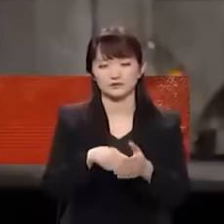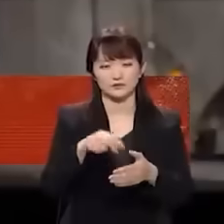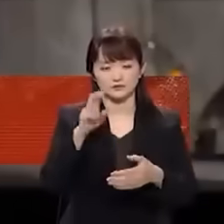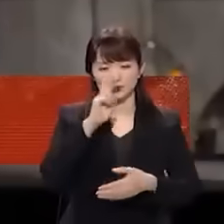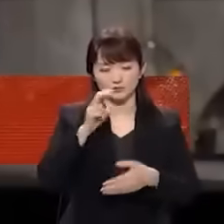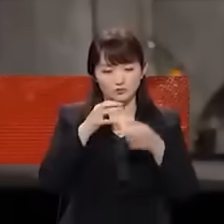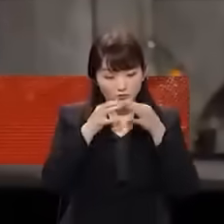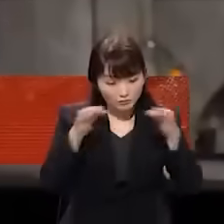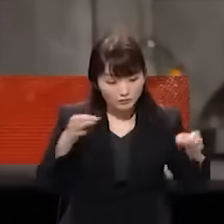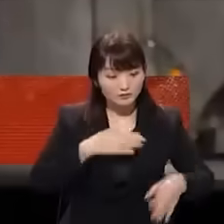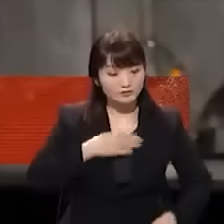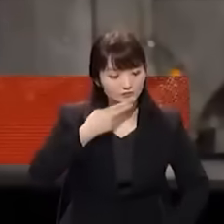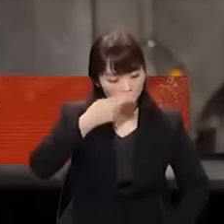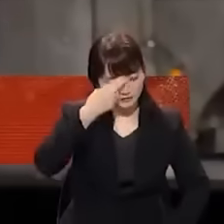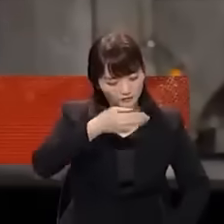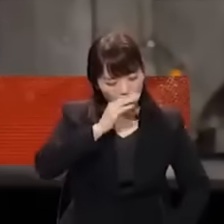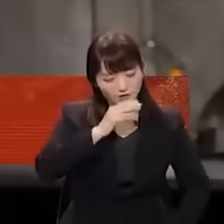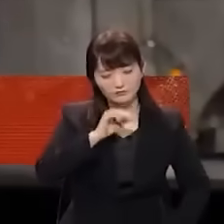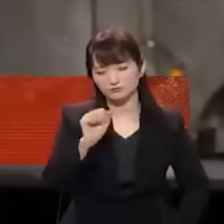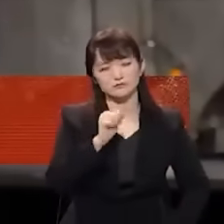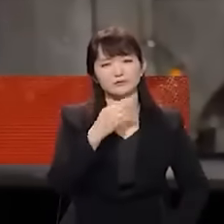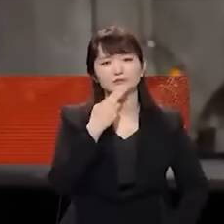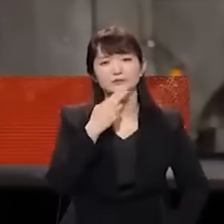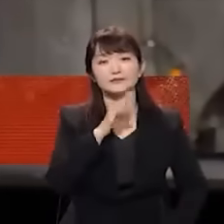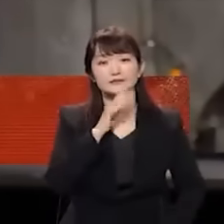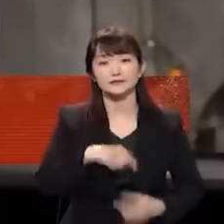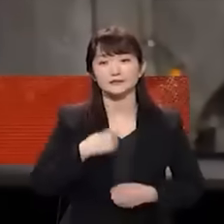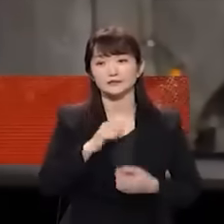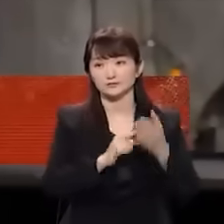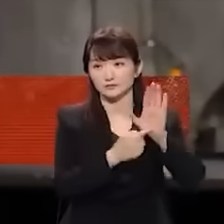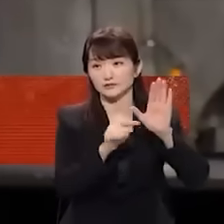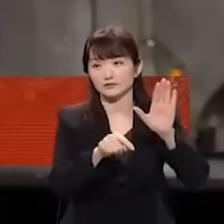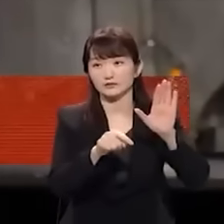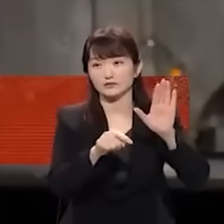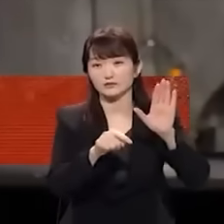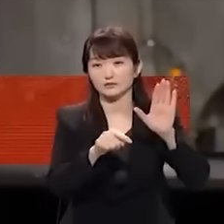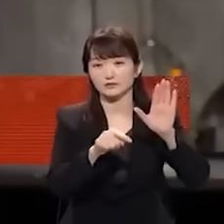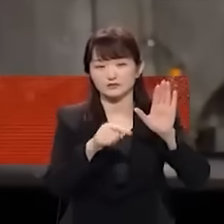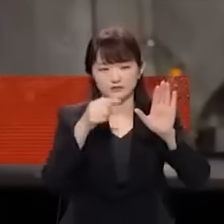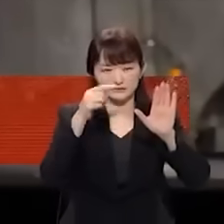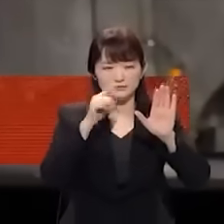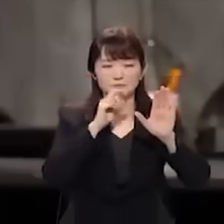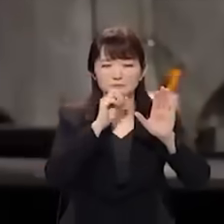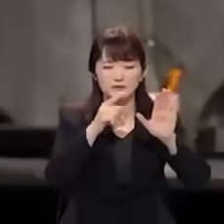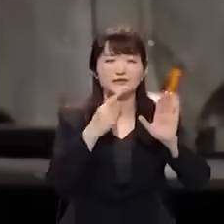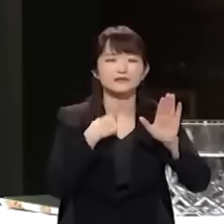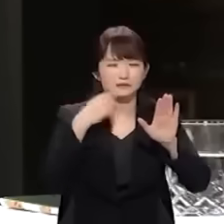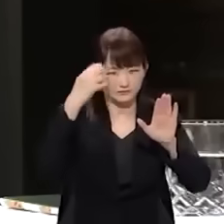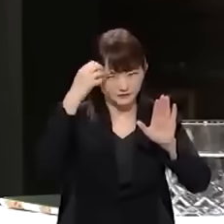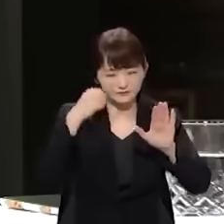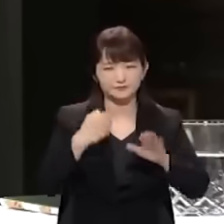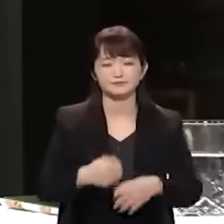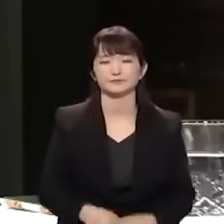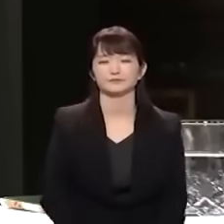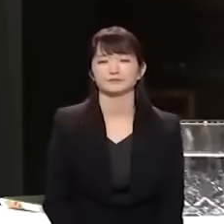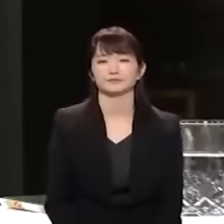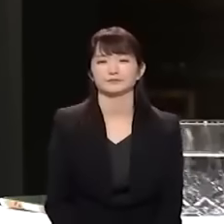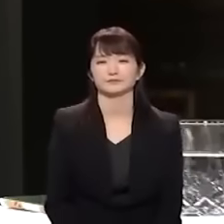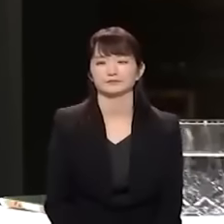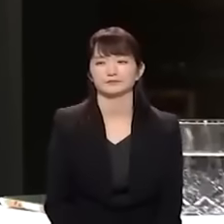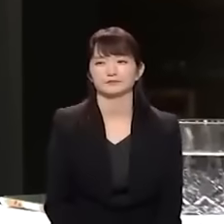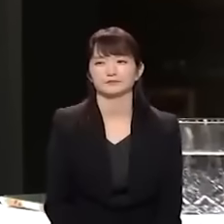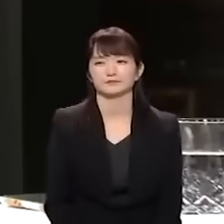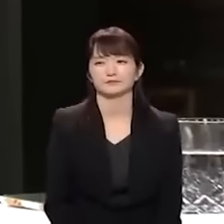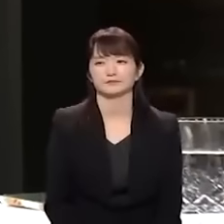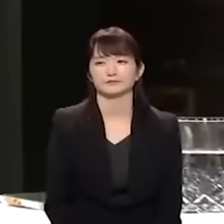음주한 사실이 없다 진실이 밝혀질거다 이렇게 얘기를 하지 않았습니까 그것이 이제 기억이납니다 자 저희가 이제 뭐 구속도